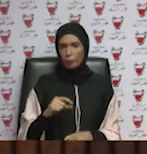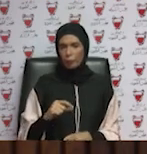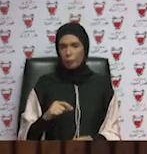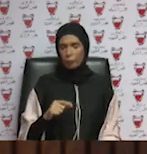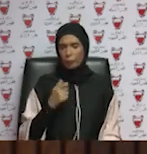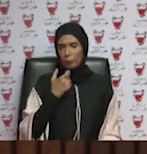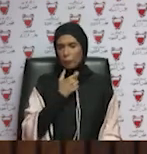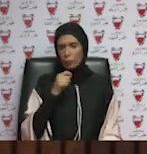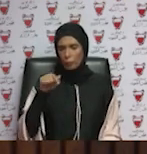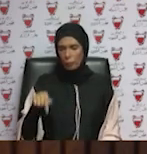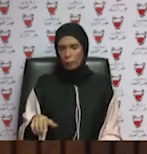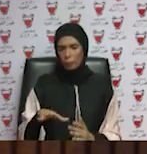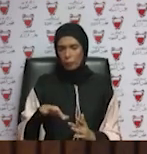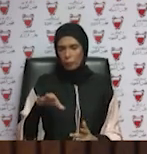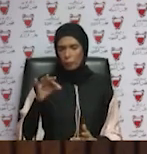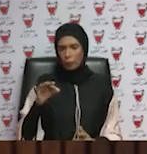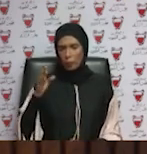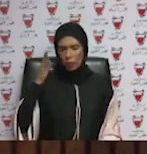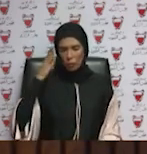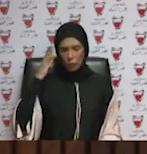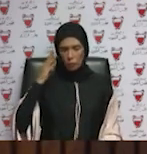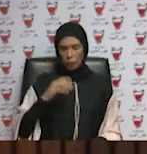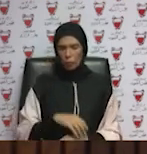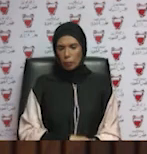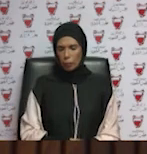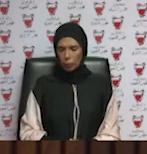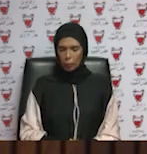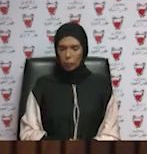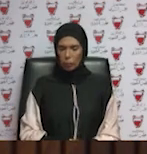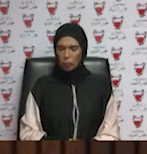الأجنبية باستثناء الخبرات الطبية.